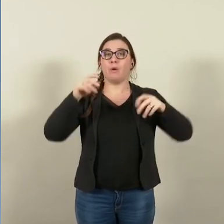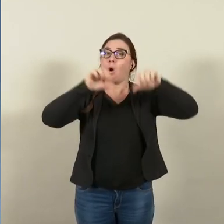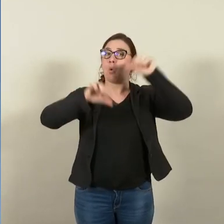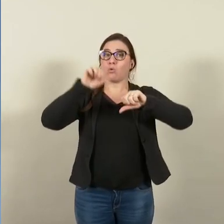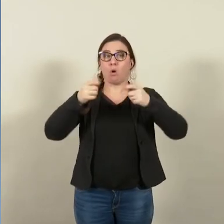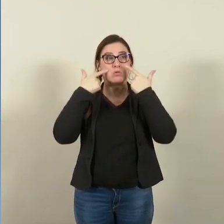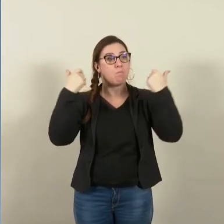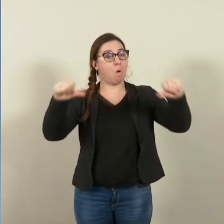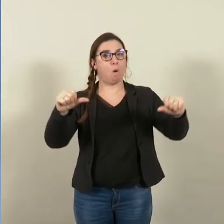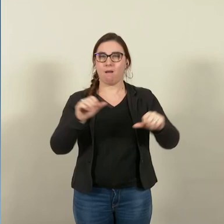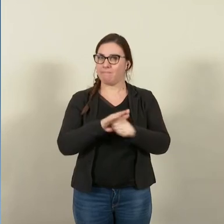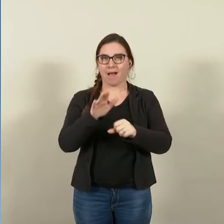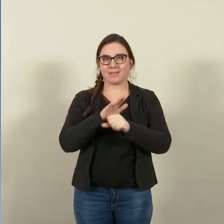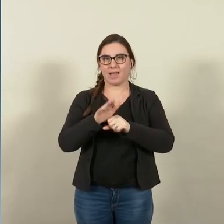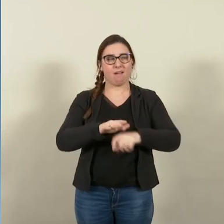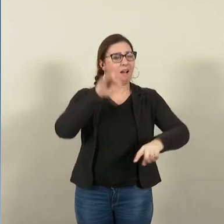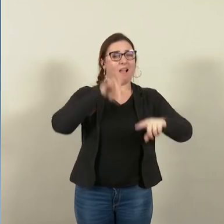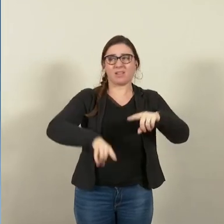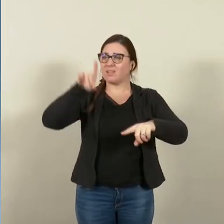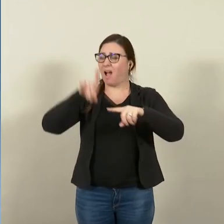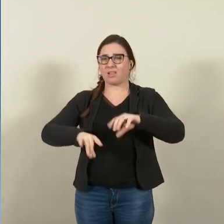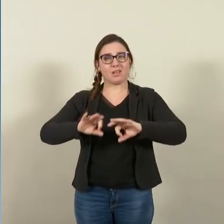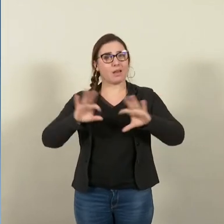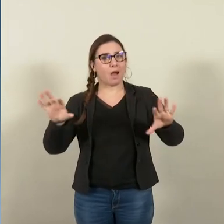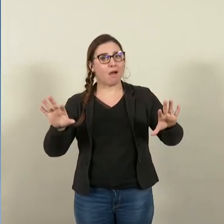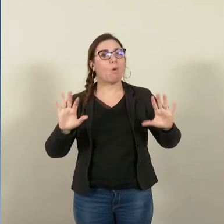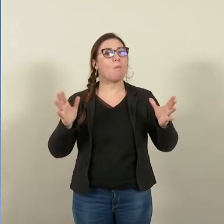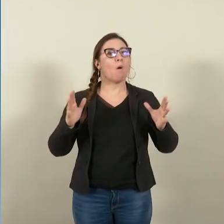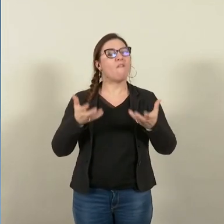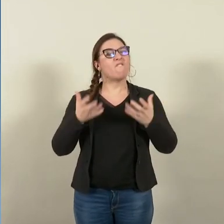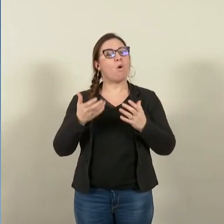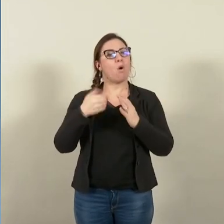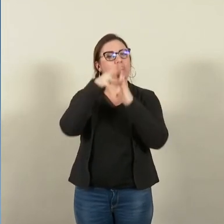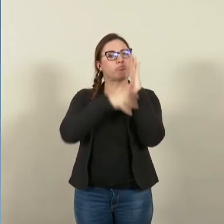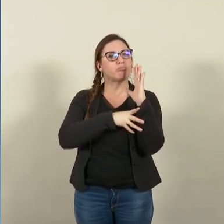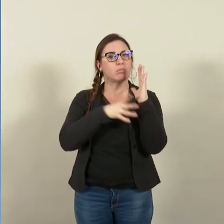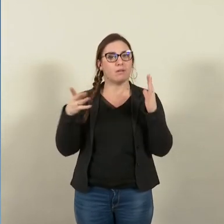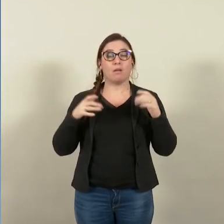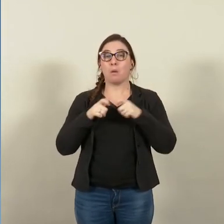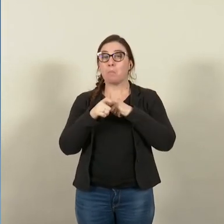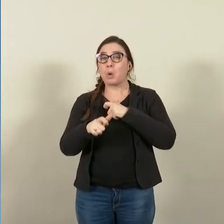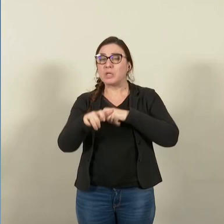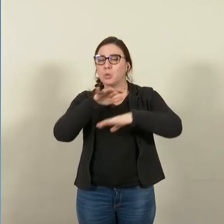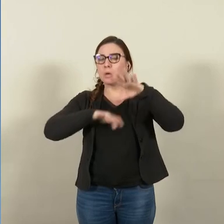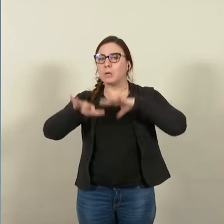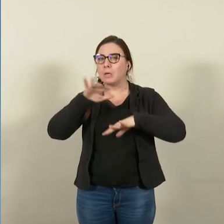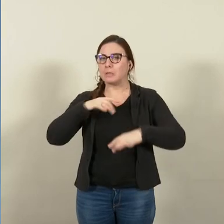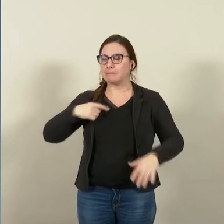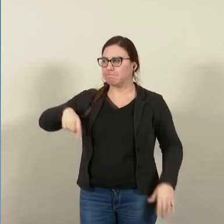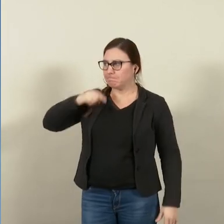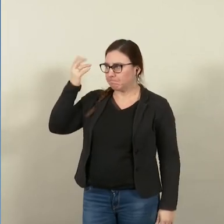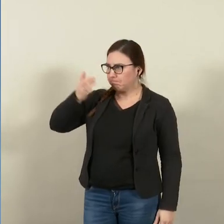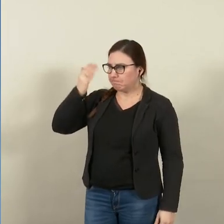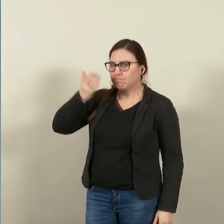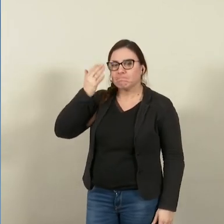transparence sans interdire aucunement à la collectivité de définir ce qu'elle veut ces procédés nous inquiètent beaucoup on a vu